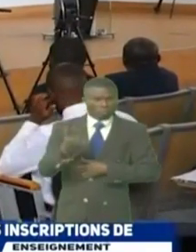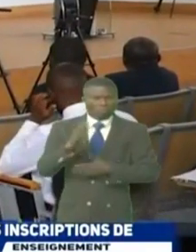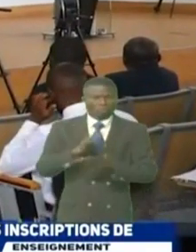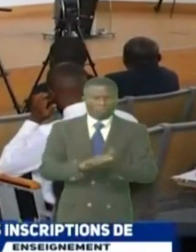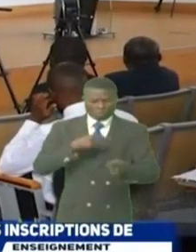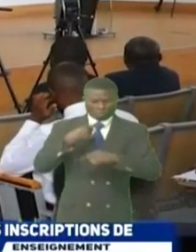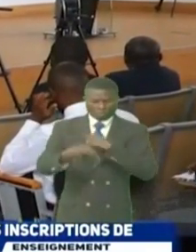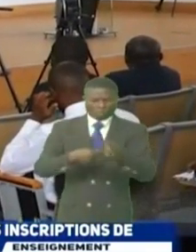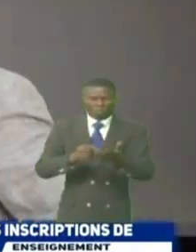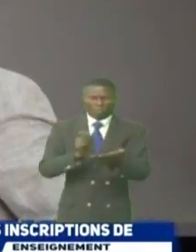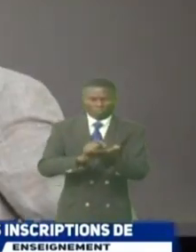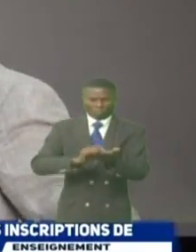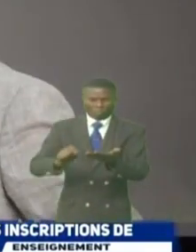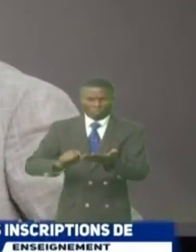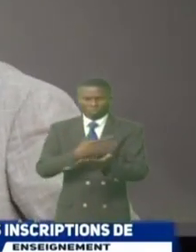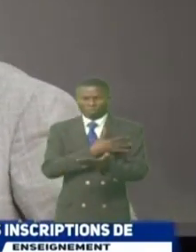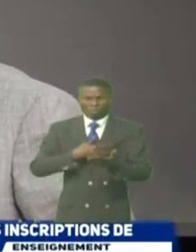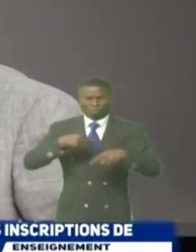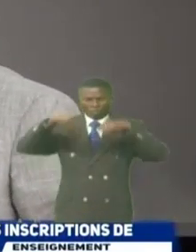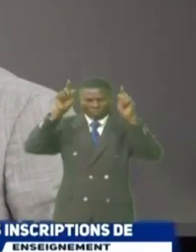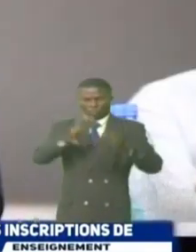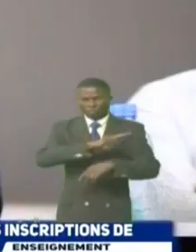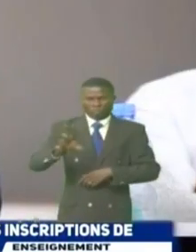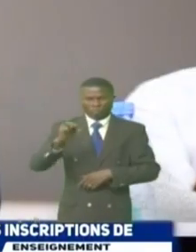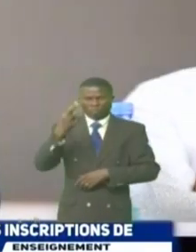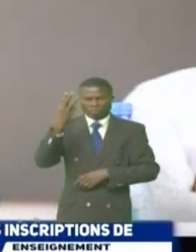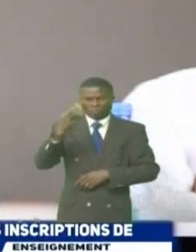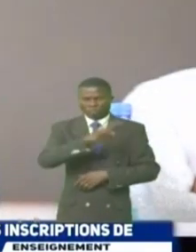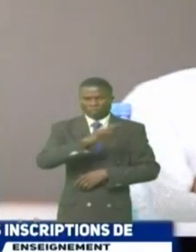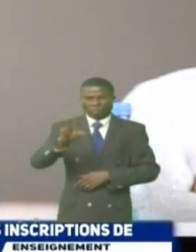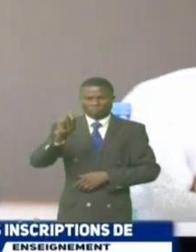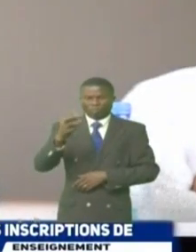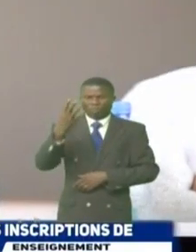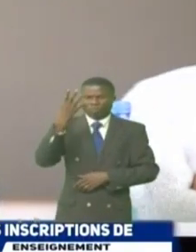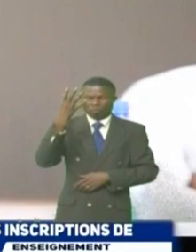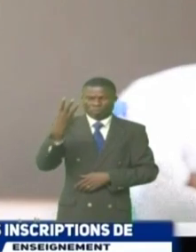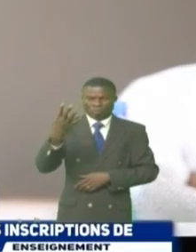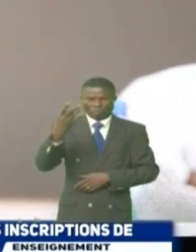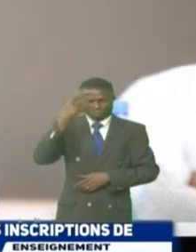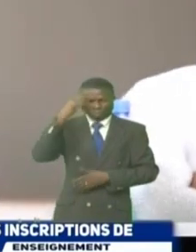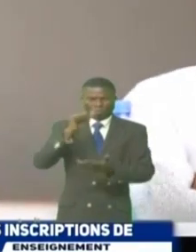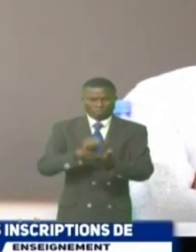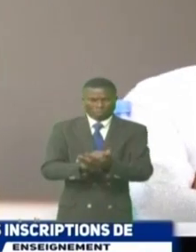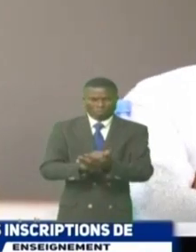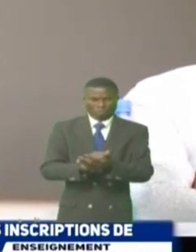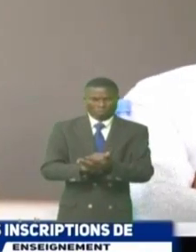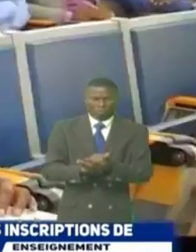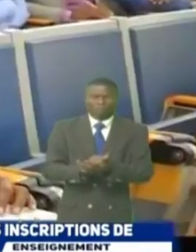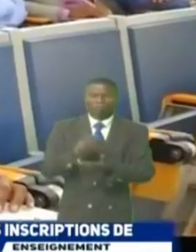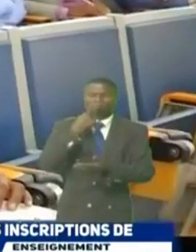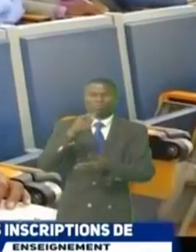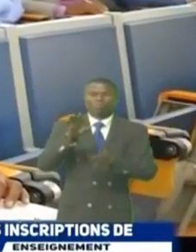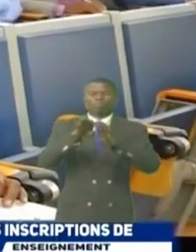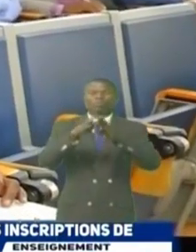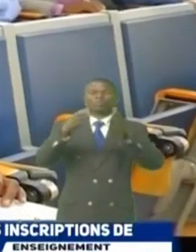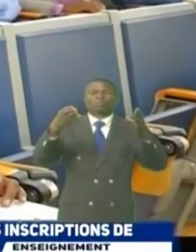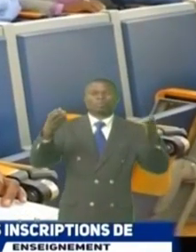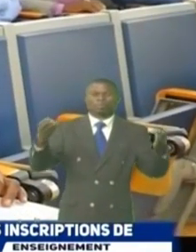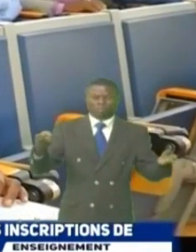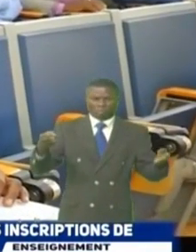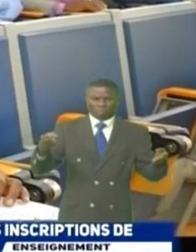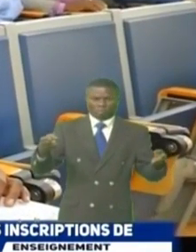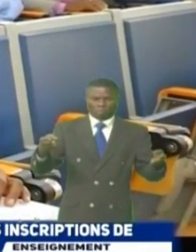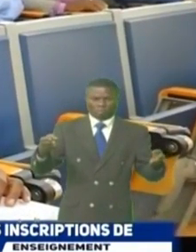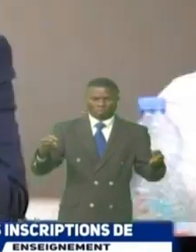les inscriptions pour l'année académique 2023-2024. Sur ces, je déclare ouvert